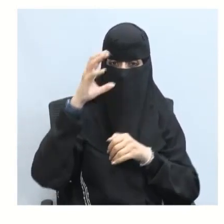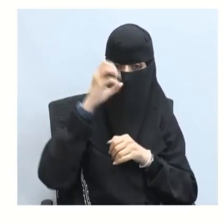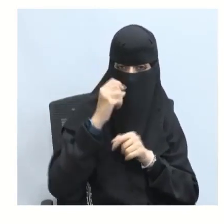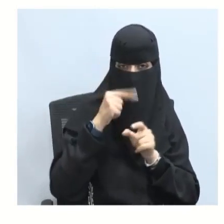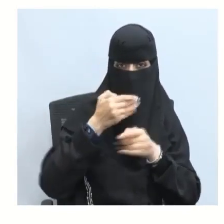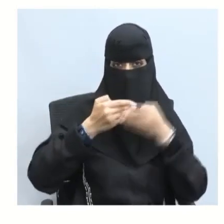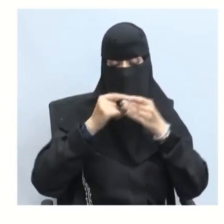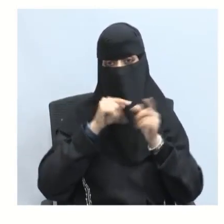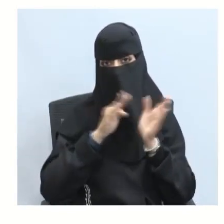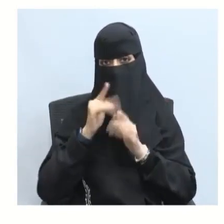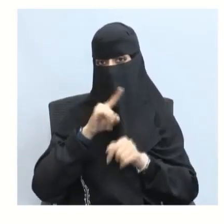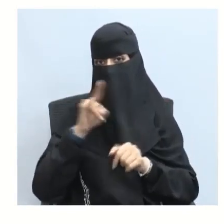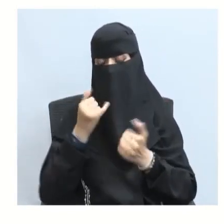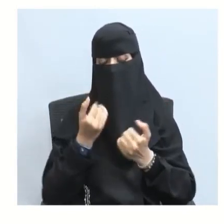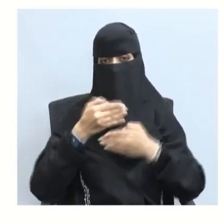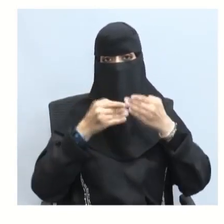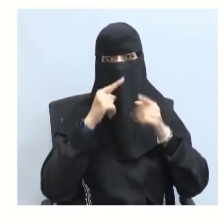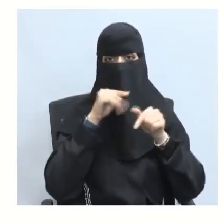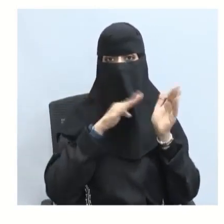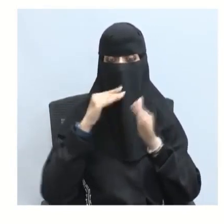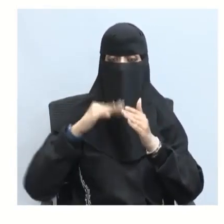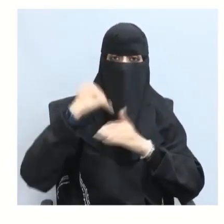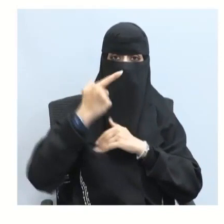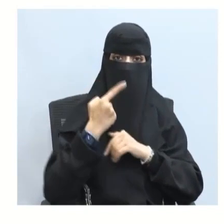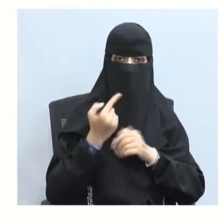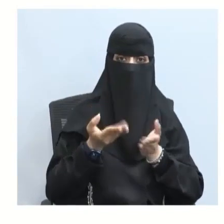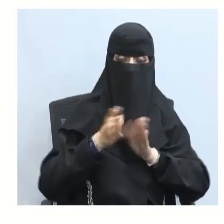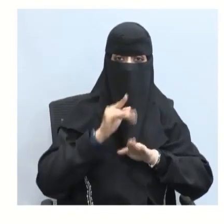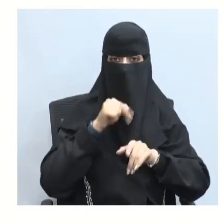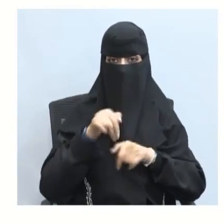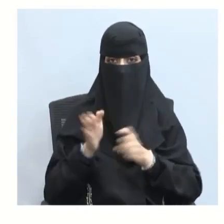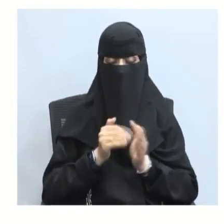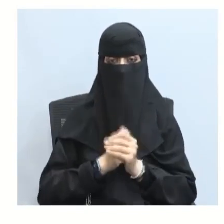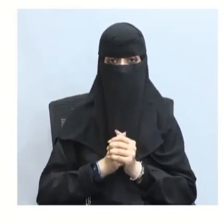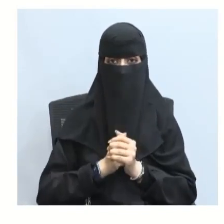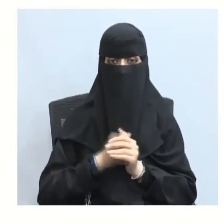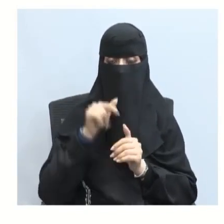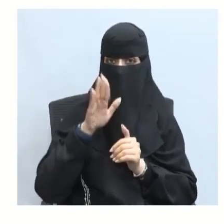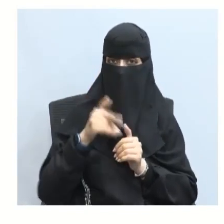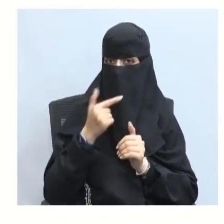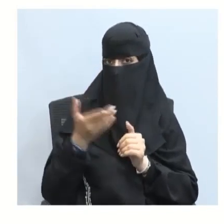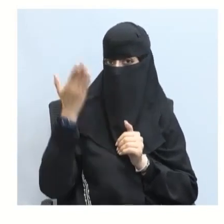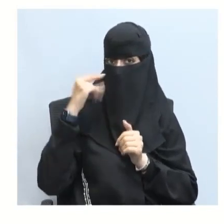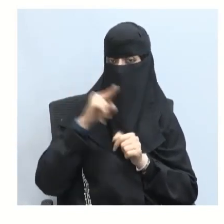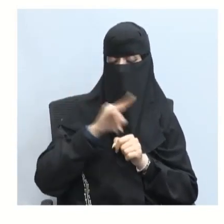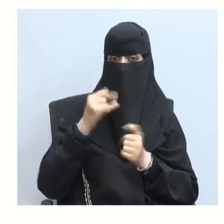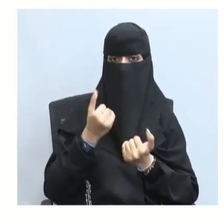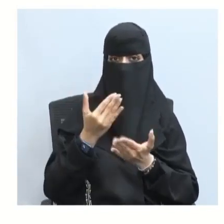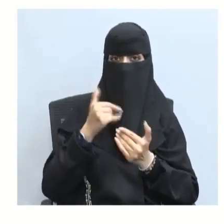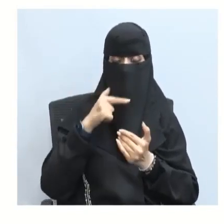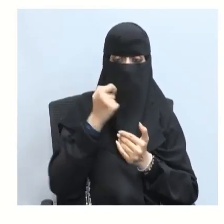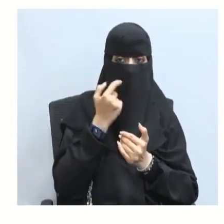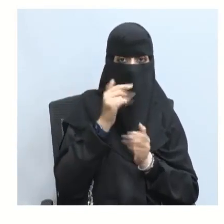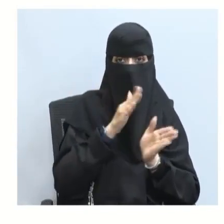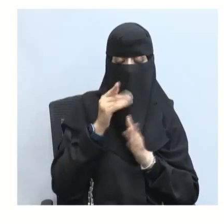تركيب من عدم تركيب المركبات عندما ارادوا تركيب هذه المركبات منها طبعا سابقا عندما لا تكون المعلومه مجهوله